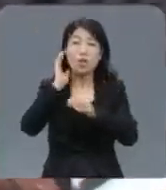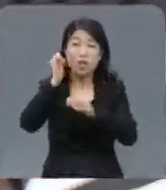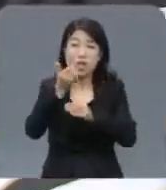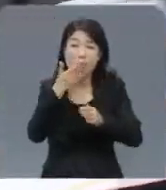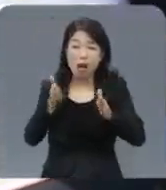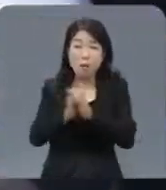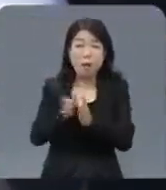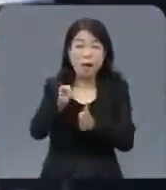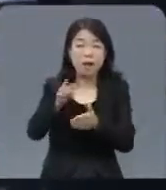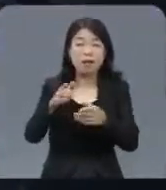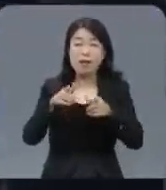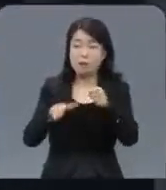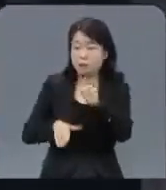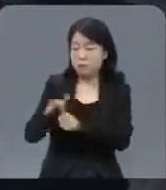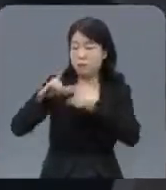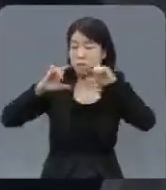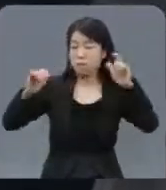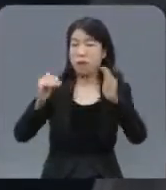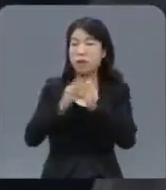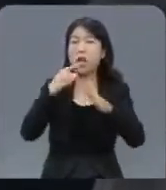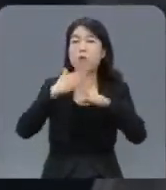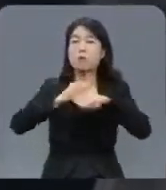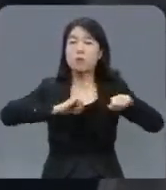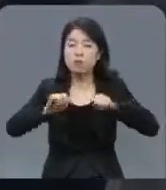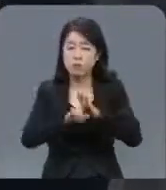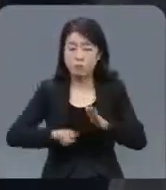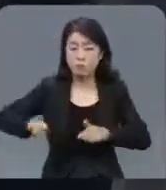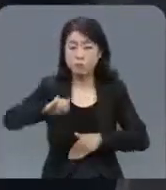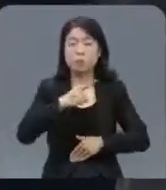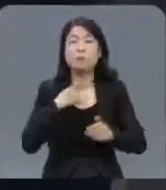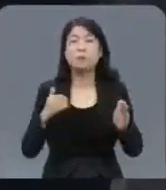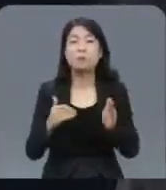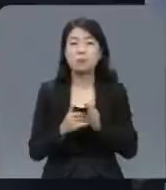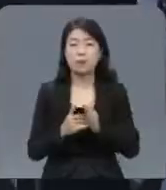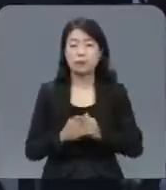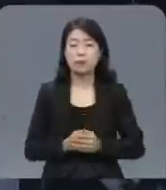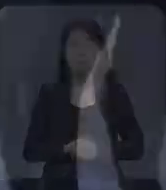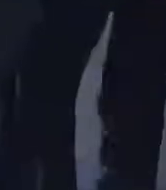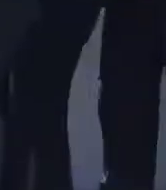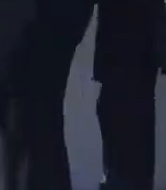사형선고를 받는 등 민주화 투쟁에 앞장 서 왔습니다